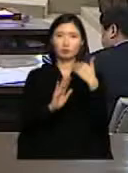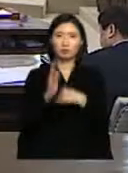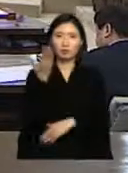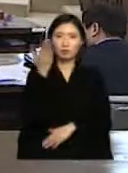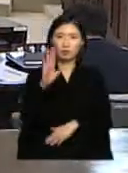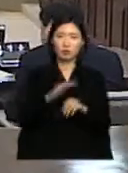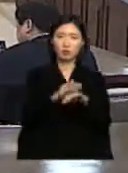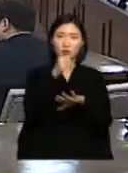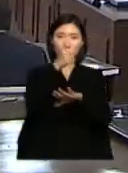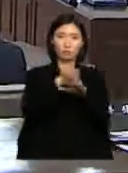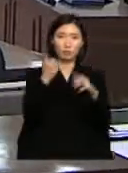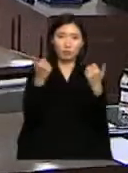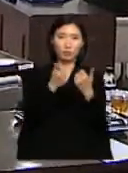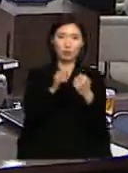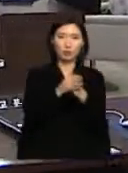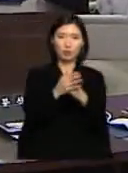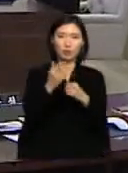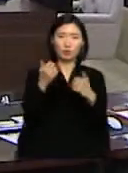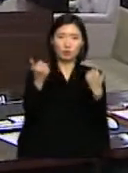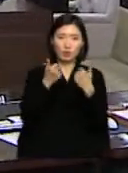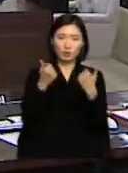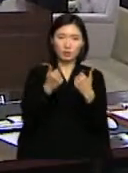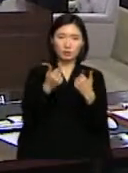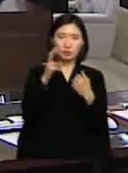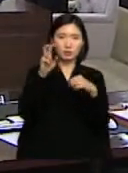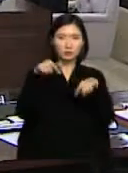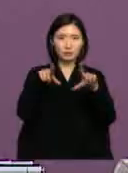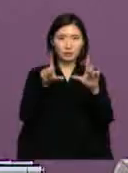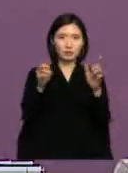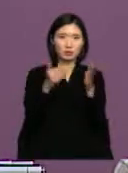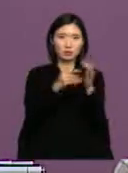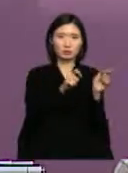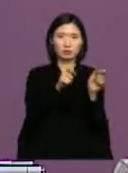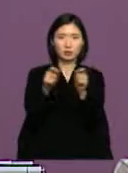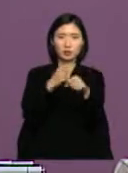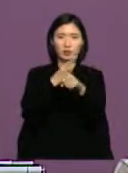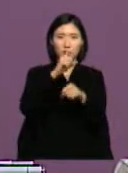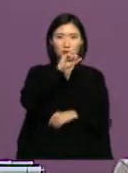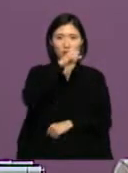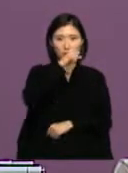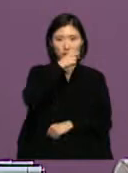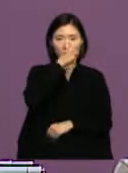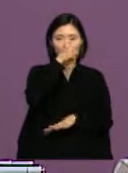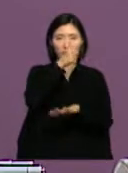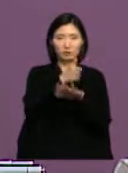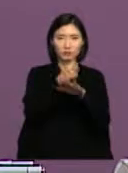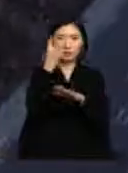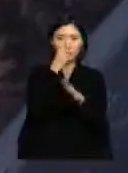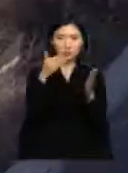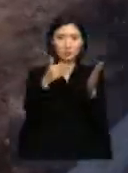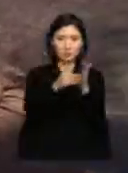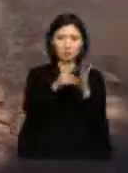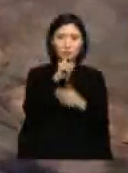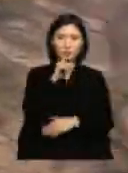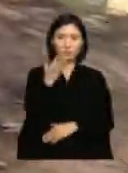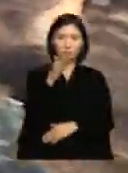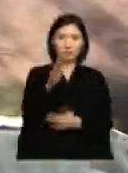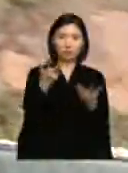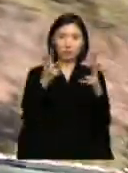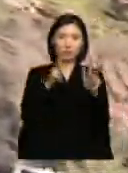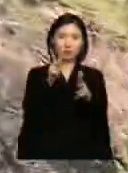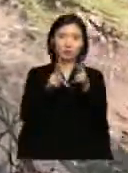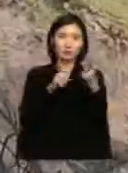결국 본회의에서는 회기를 20일까지 연장하고 내년도 예산안 심사를 마무리한다는 결정을 내렸지만 서소문 공원